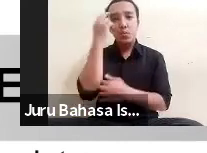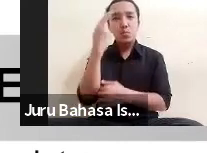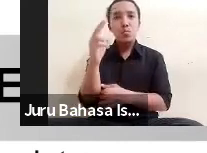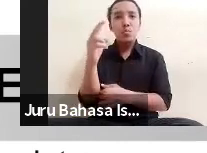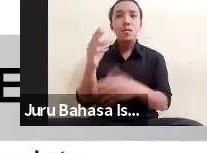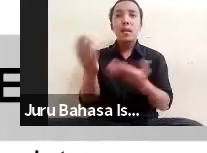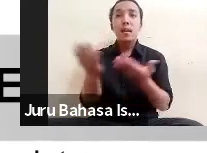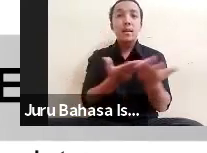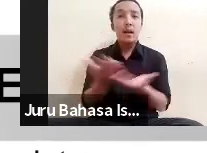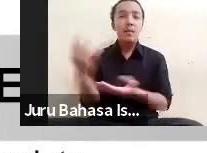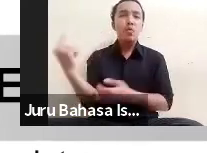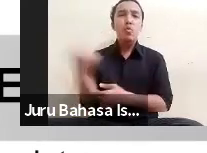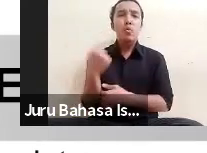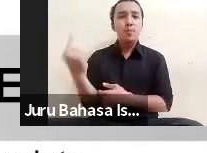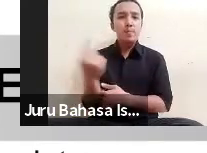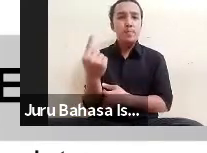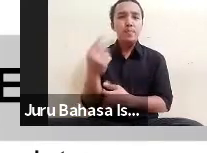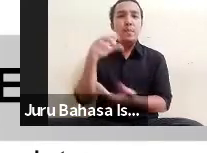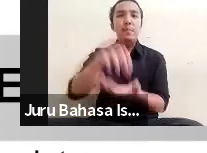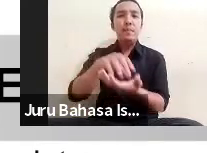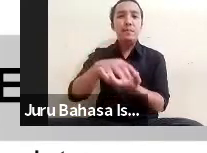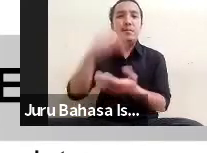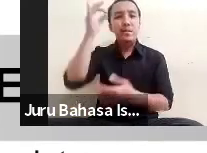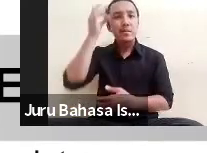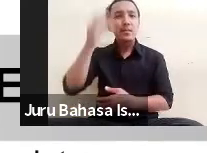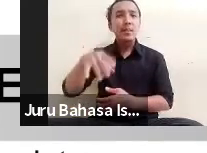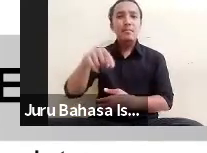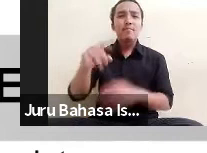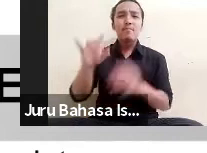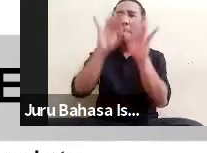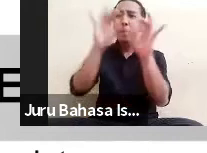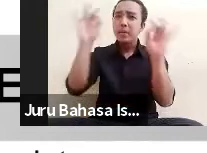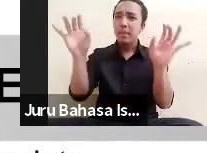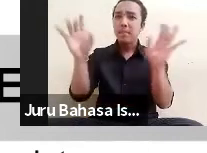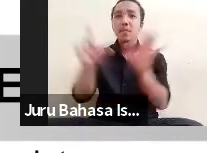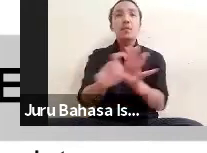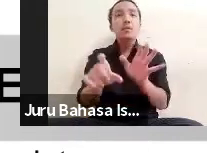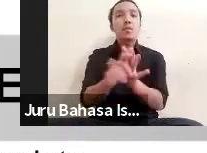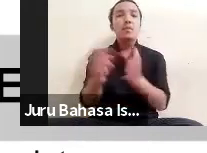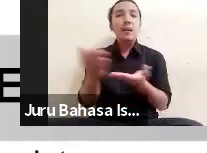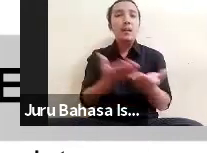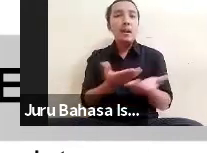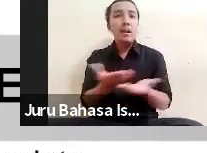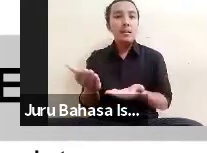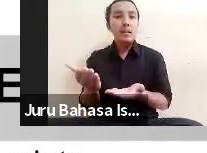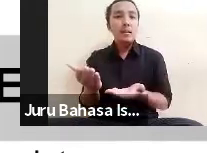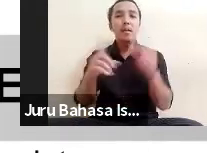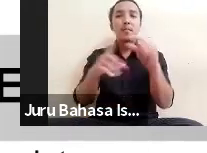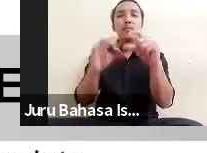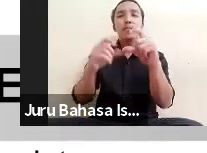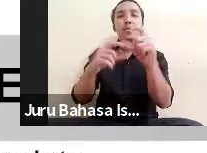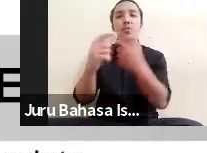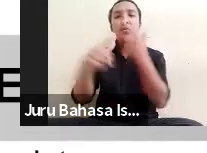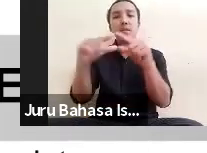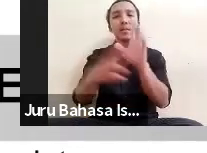Nah, layanan umum yang di desa ini ada bermacam-macam, misalnya layanan kependudukan, layanan kesehatan, posyandu, dan lain sebagainya.